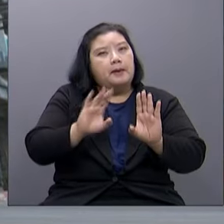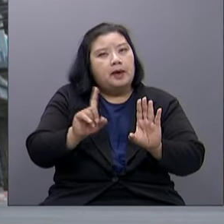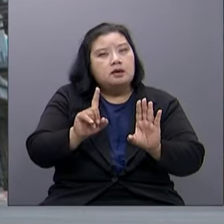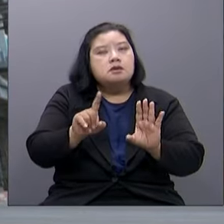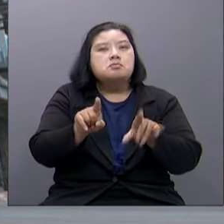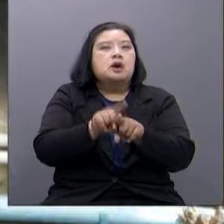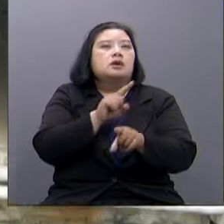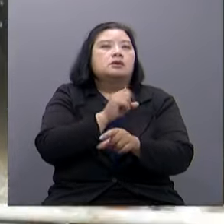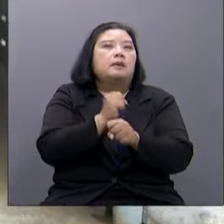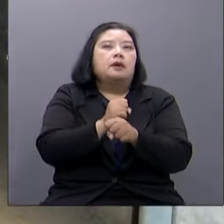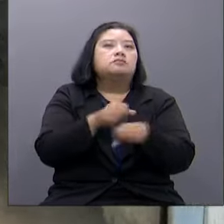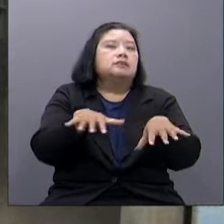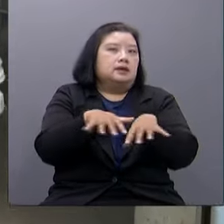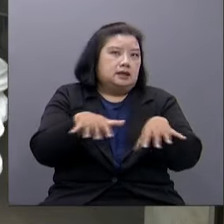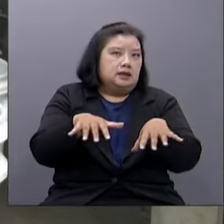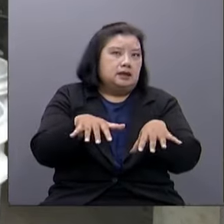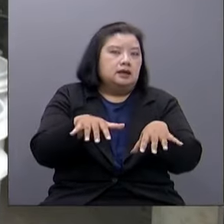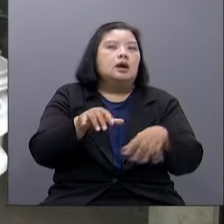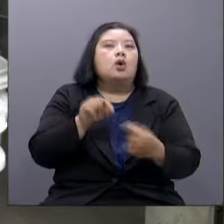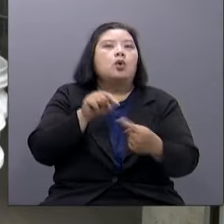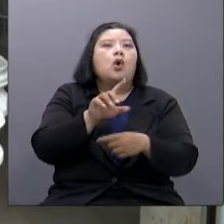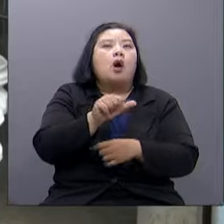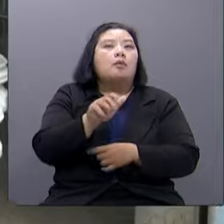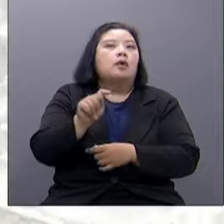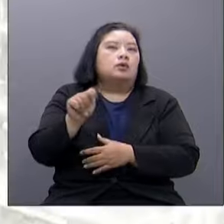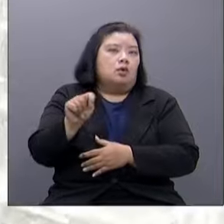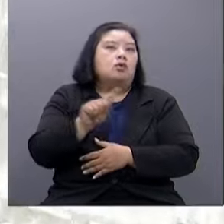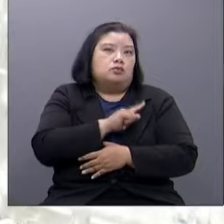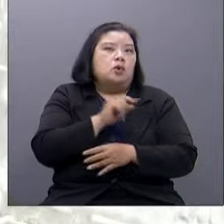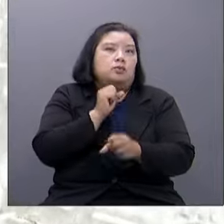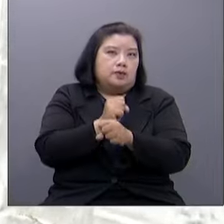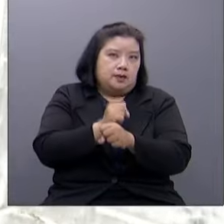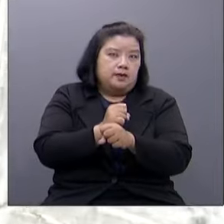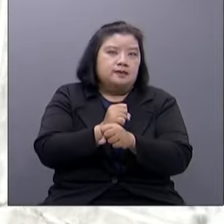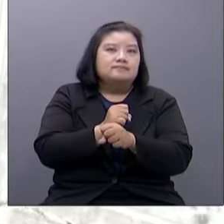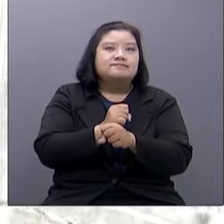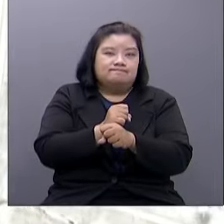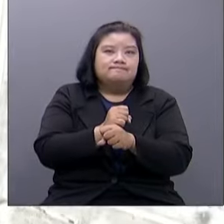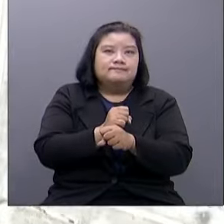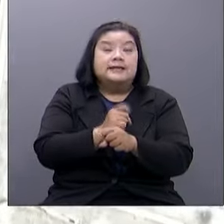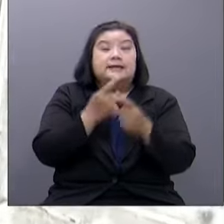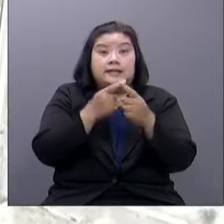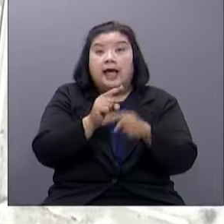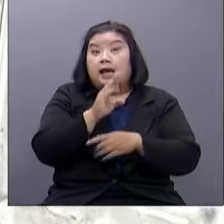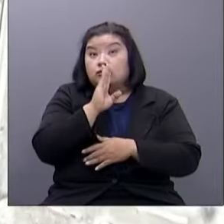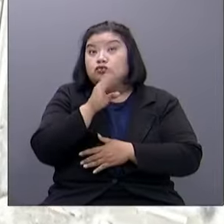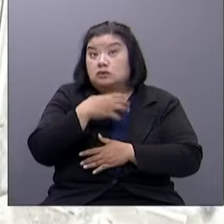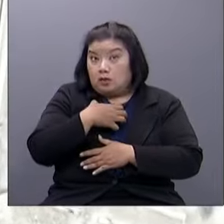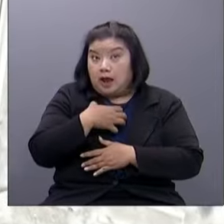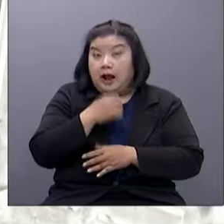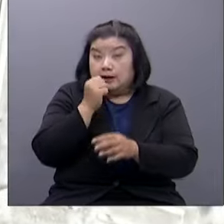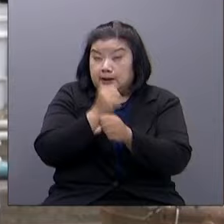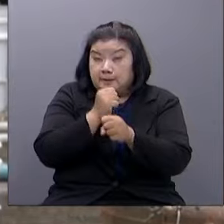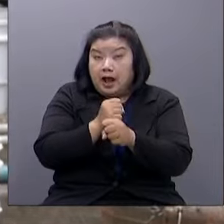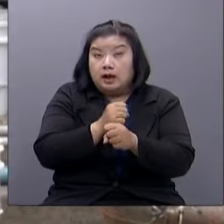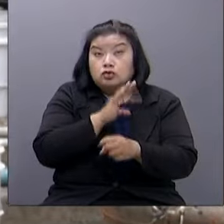จทั่วๆไปขององค์กรปกครองส่วนท้องถิ่นนะคะที่จะต้องทำงานเรื่องนี้แต่ว่าในการที่จะทำงานให้สำเร็จลุล่วง